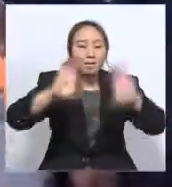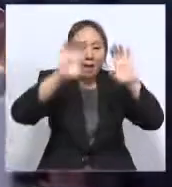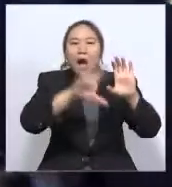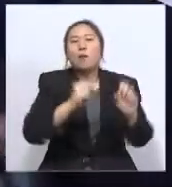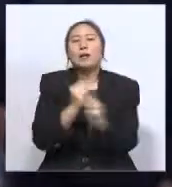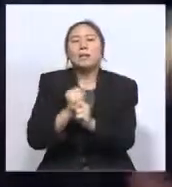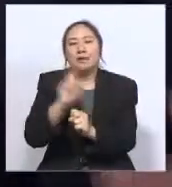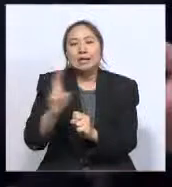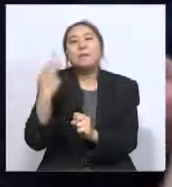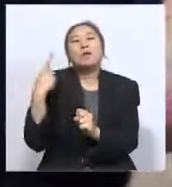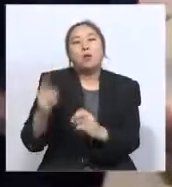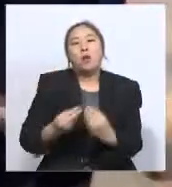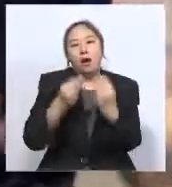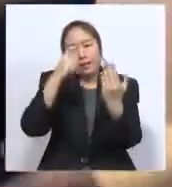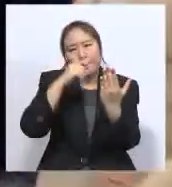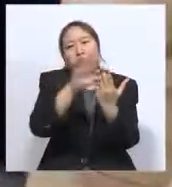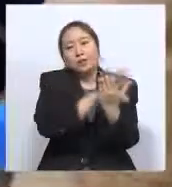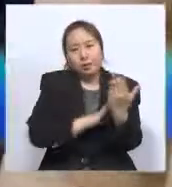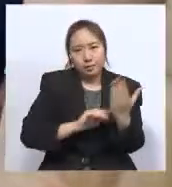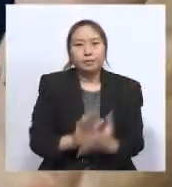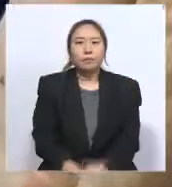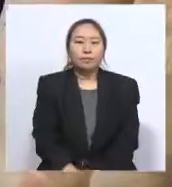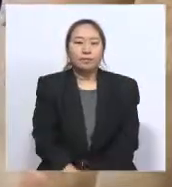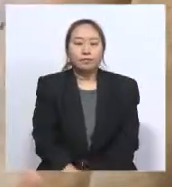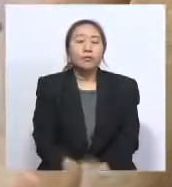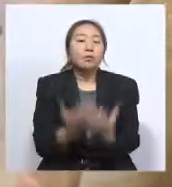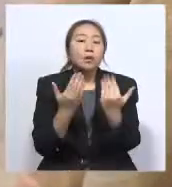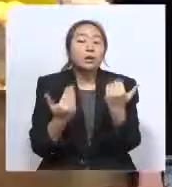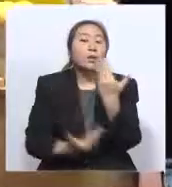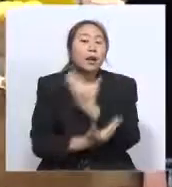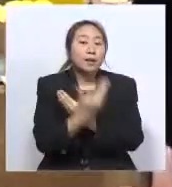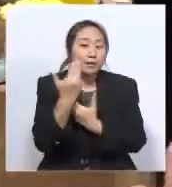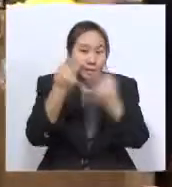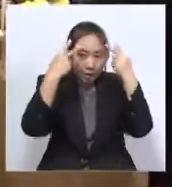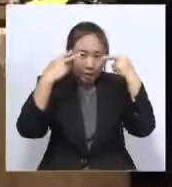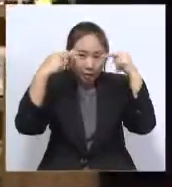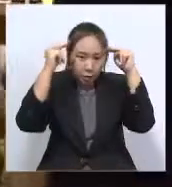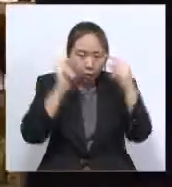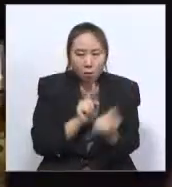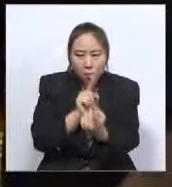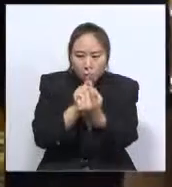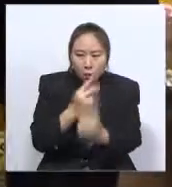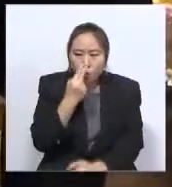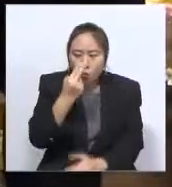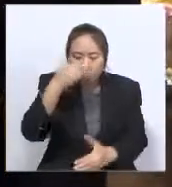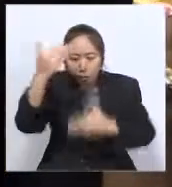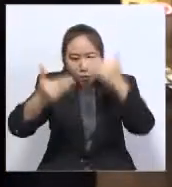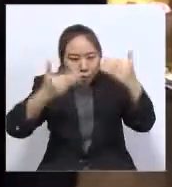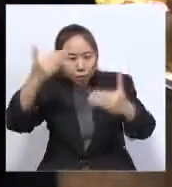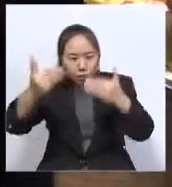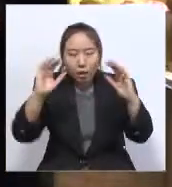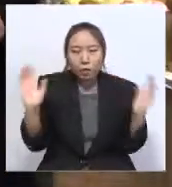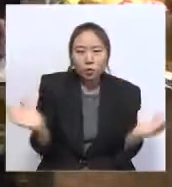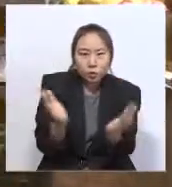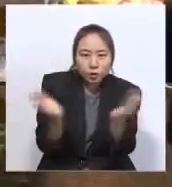บาลดำเนินการก็เพื่อประเทศชาติโอกาสนี้นายกรัฐมนตรีได้เยี่ยมชมบูธงานส่งเสริมและกระตุ้น